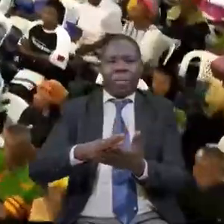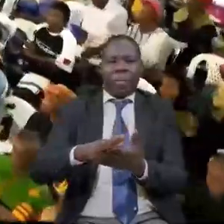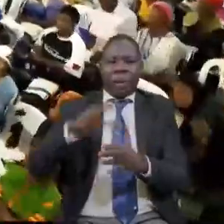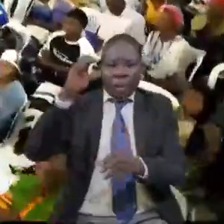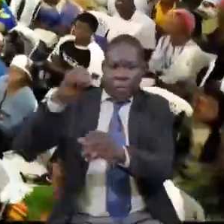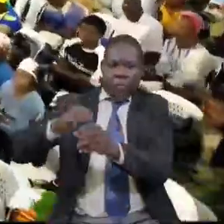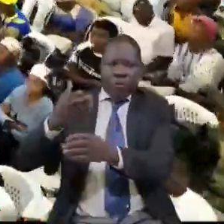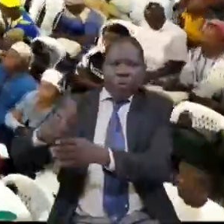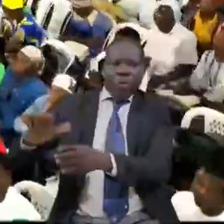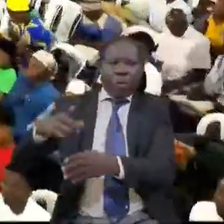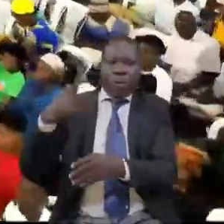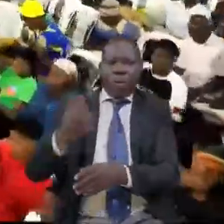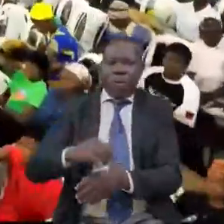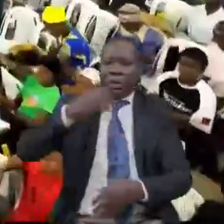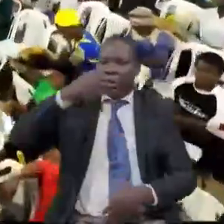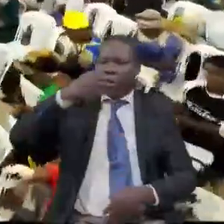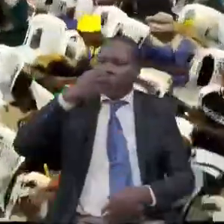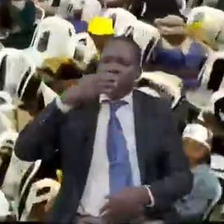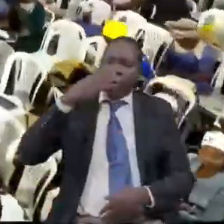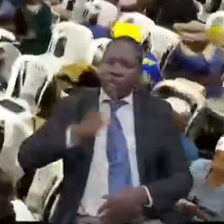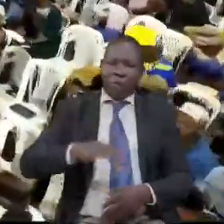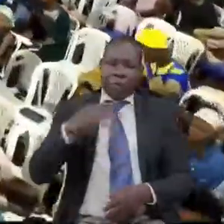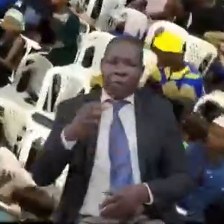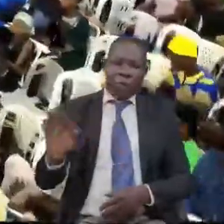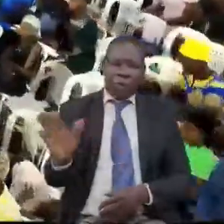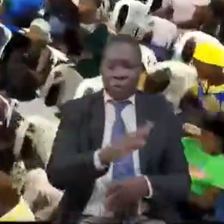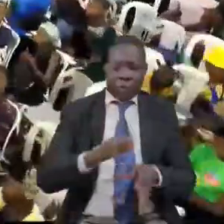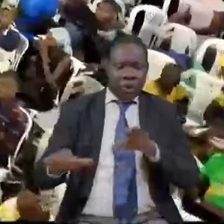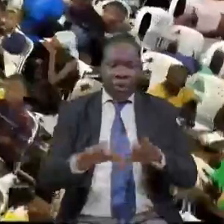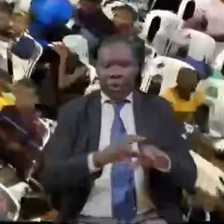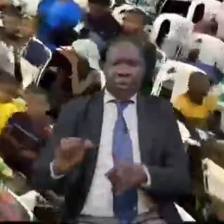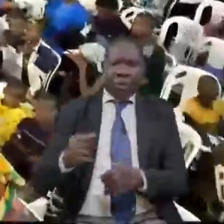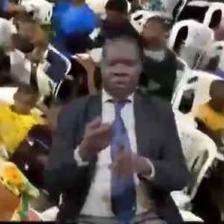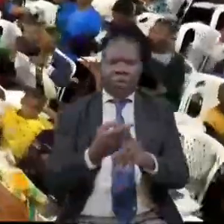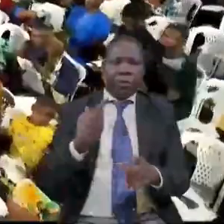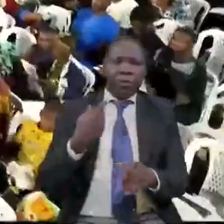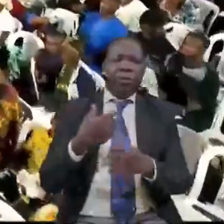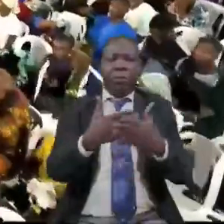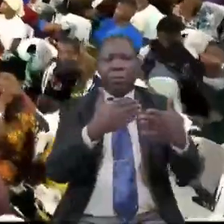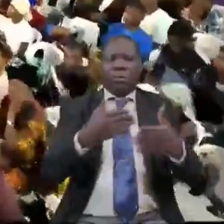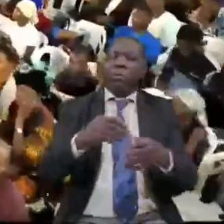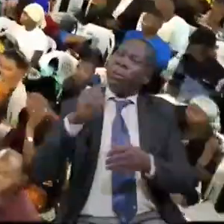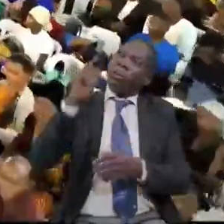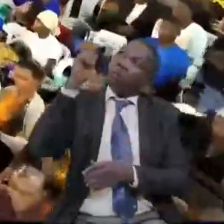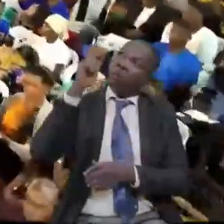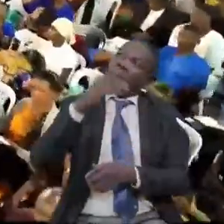ôtez de devant mes yeux la méchanceté de vos actions.